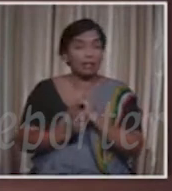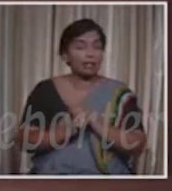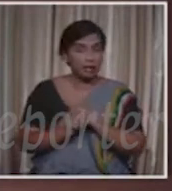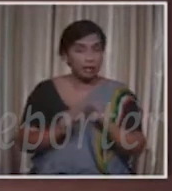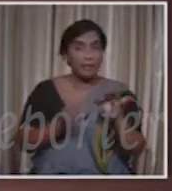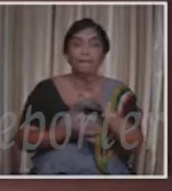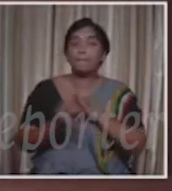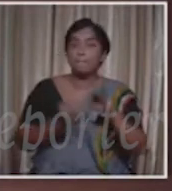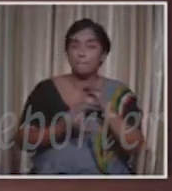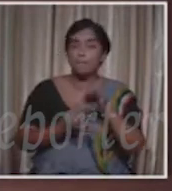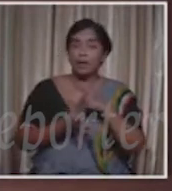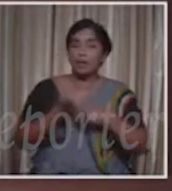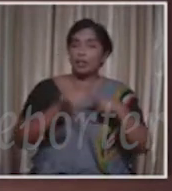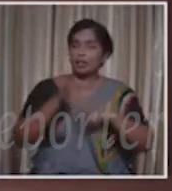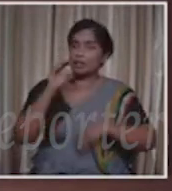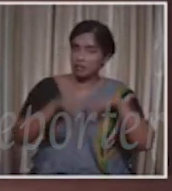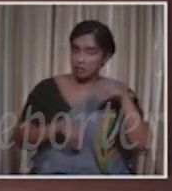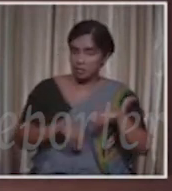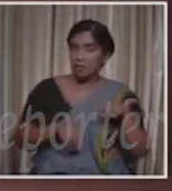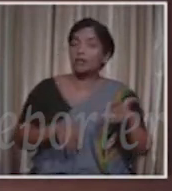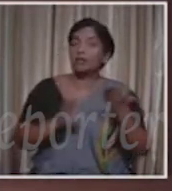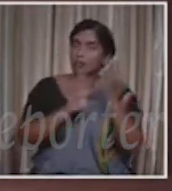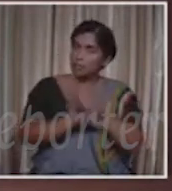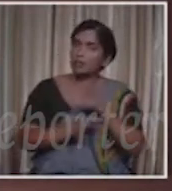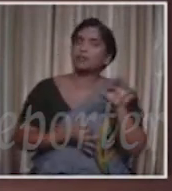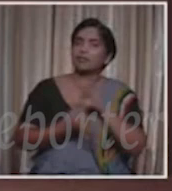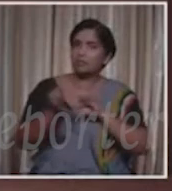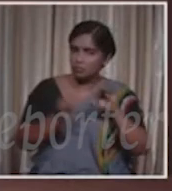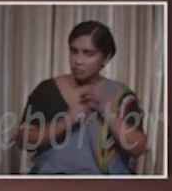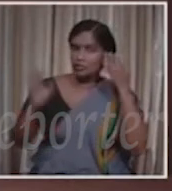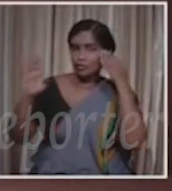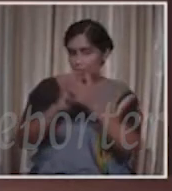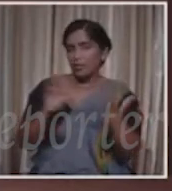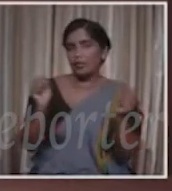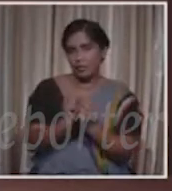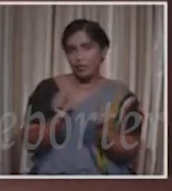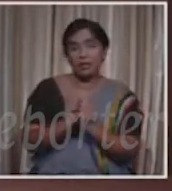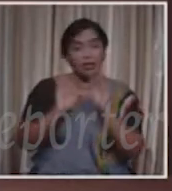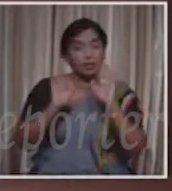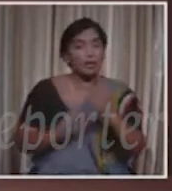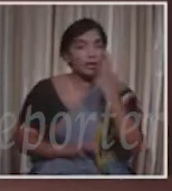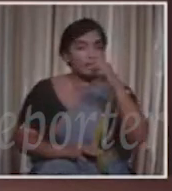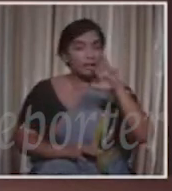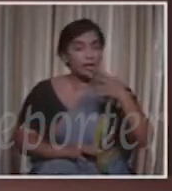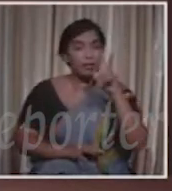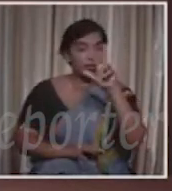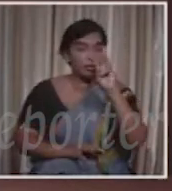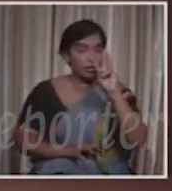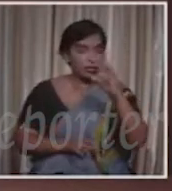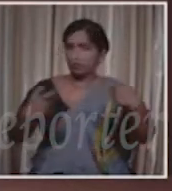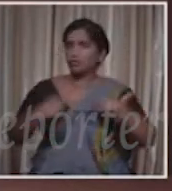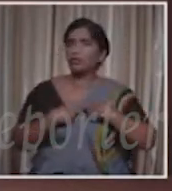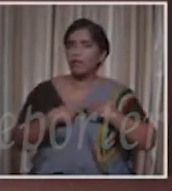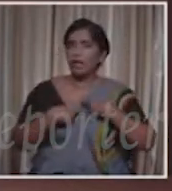තරගයක් නොමැත්තේ ප්‍රජාතන්ත්‍රවාදී දේශපාලන ව්‍යවහාර තුල එදත් අපි ප්‍රජාතන්ත්‍රවාදී වෙනුවෙන් සටන් කරපු ව්‍යාපාරය හැබැයි 1983 අපි තහනම් කරා